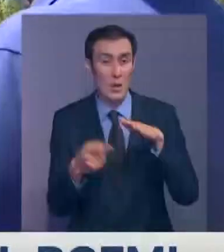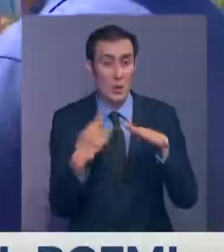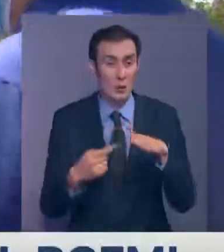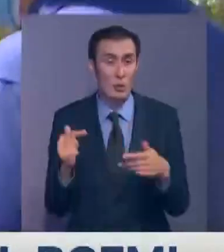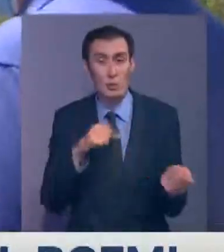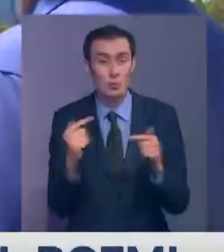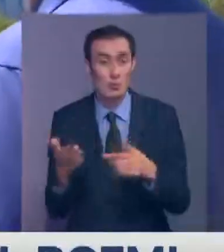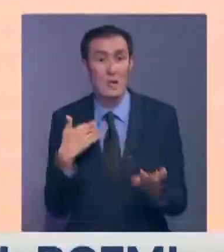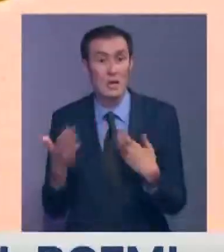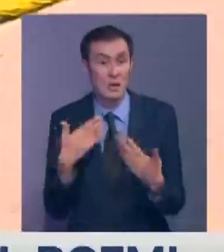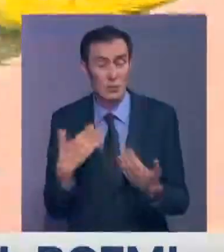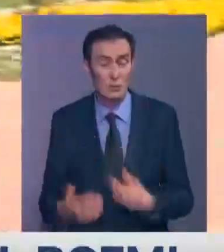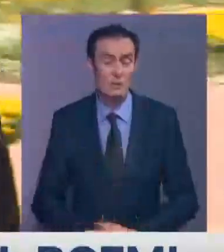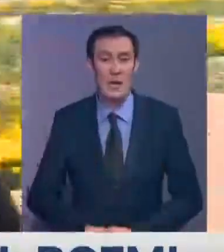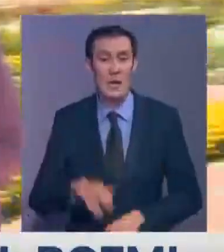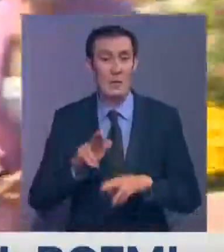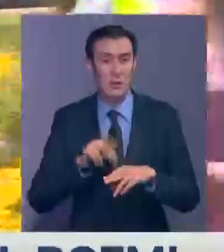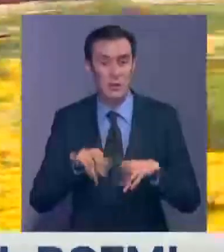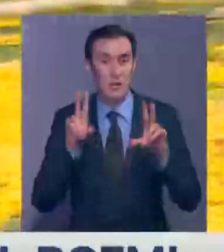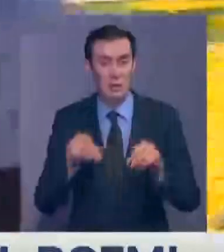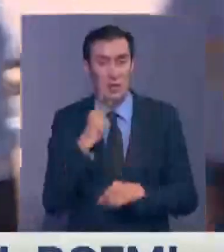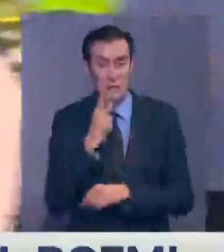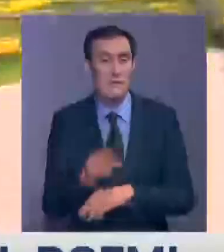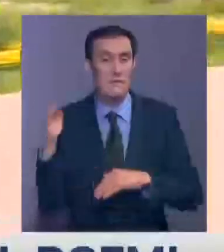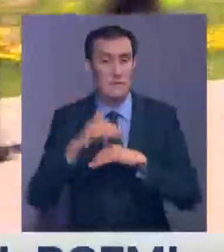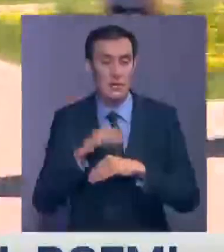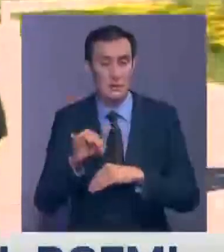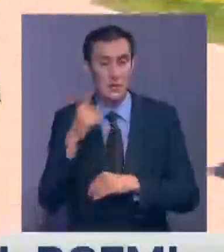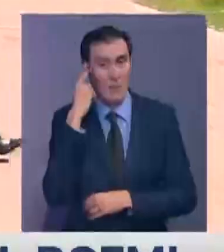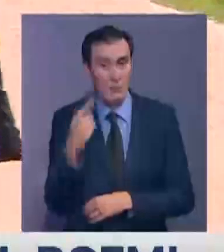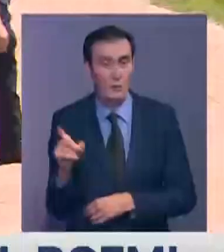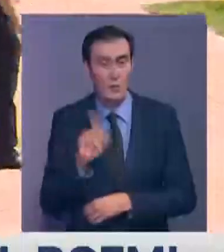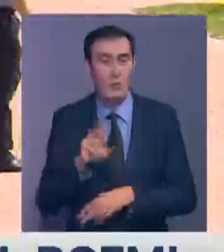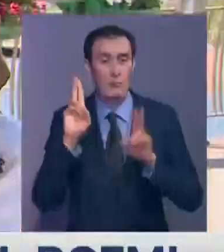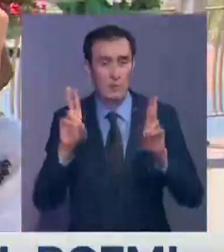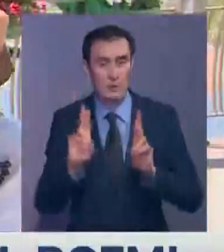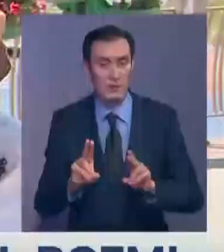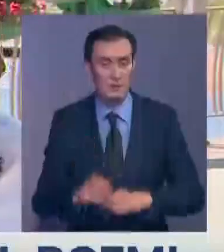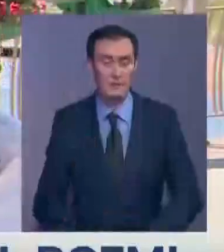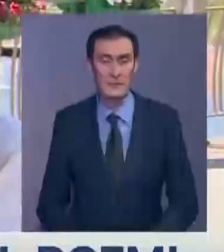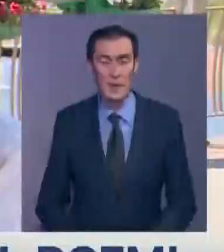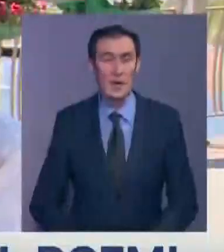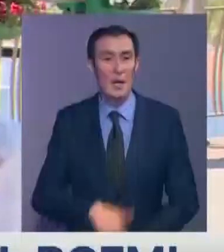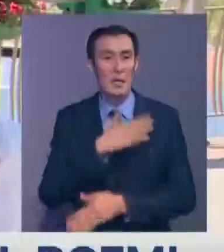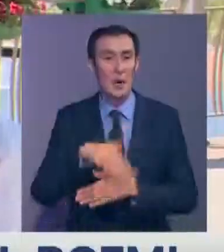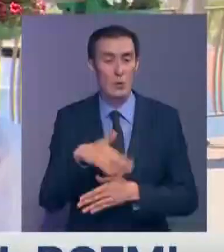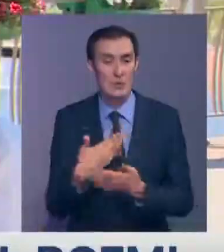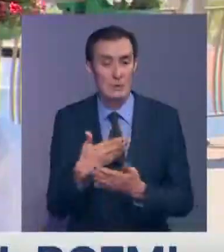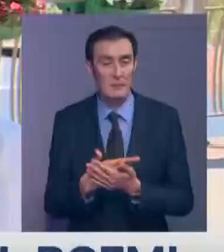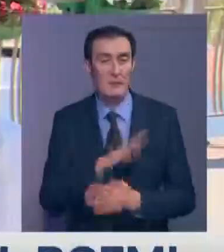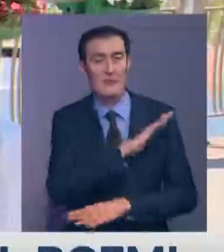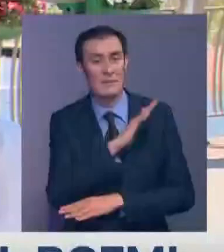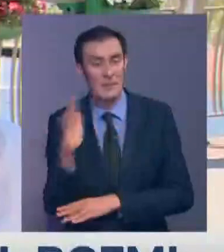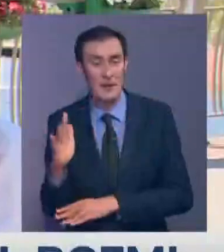с другом контактируют. Полицейские пообещали заглянуть вечером и напомнили о правилах. На улице, допустим, в скверах,